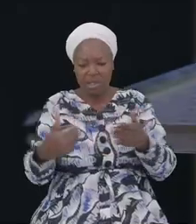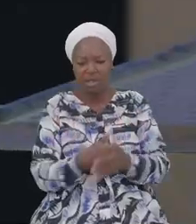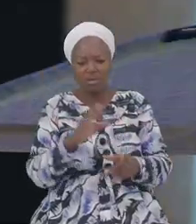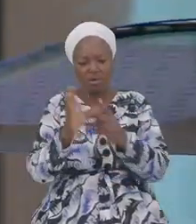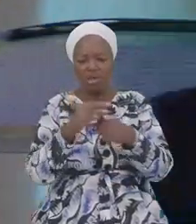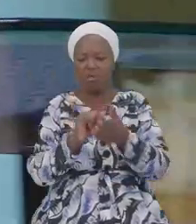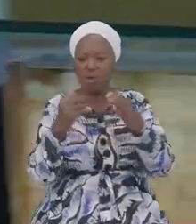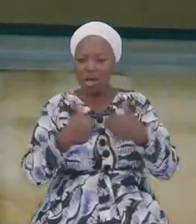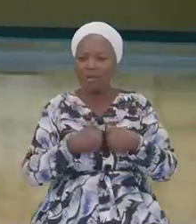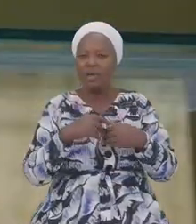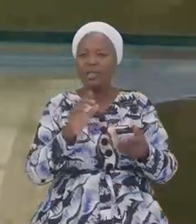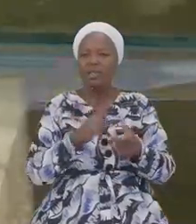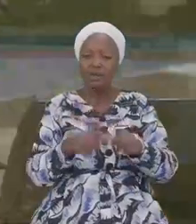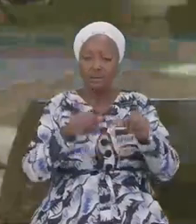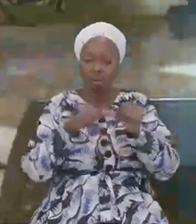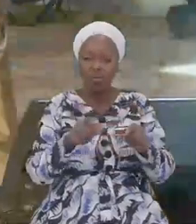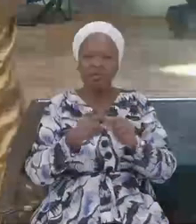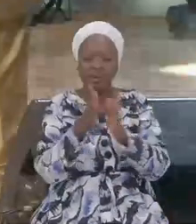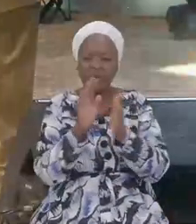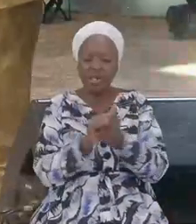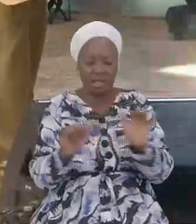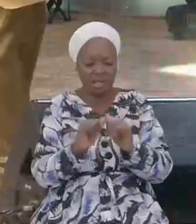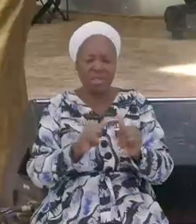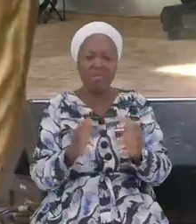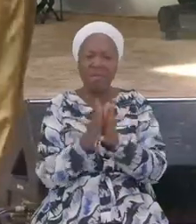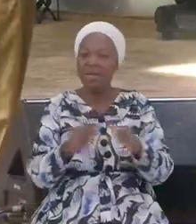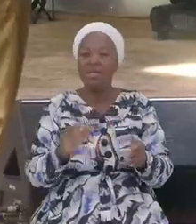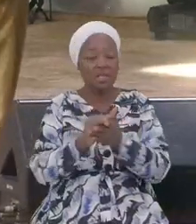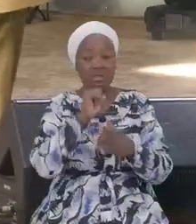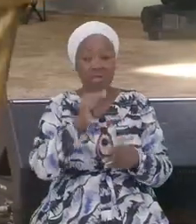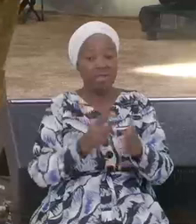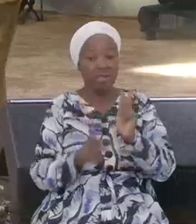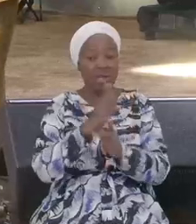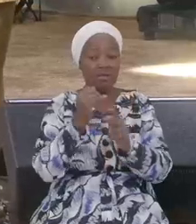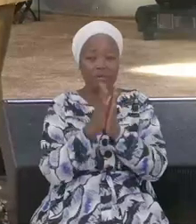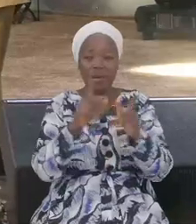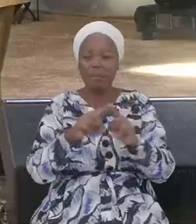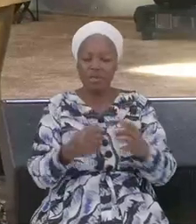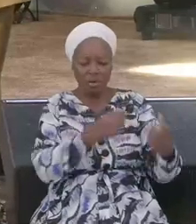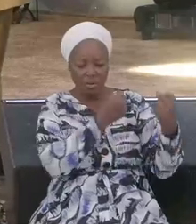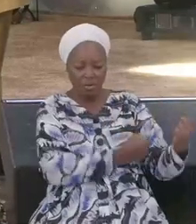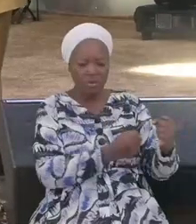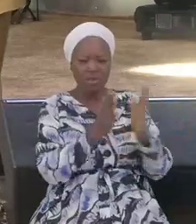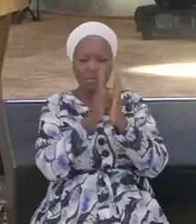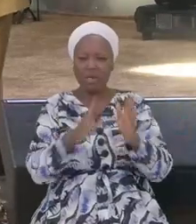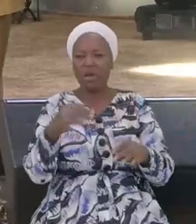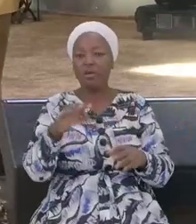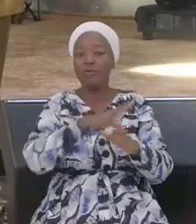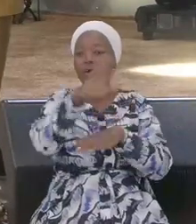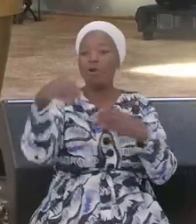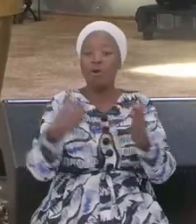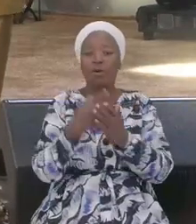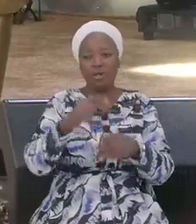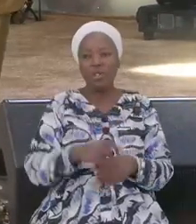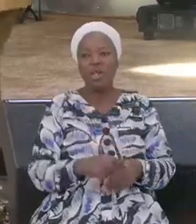notre cœur, nous continuons à faire la même prière. Non, ce n'est pas ce type de prière, c'est la prière courageuse de tous les bénéficiaires qui